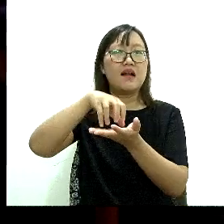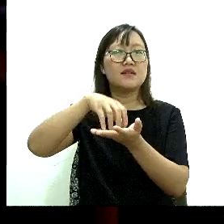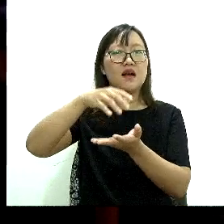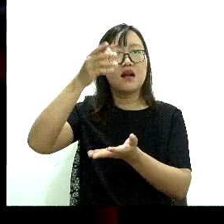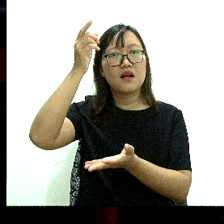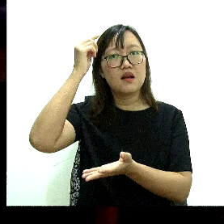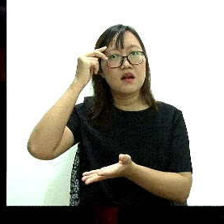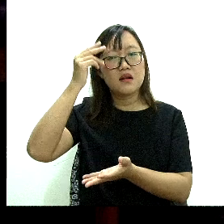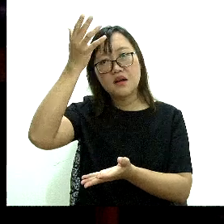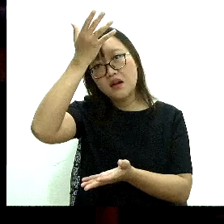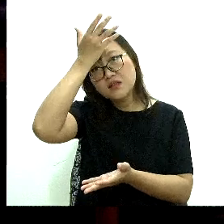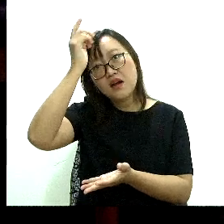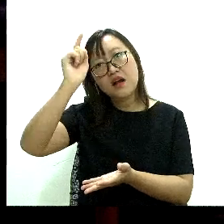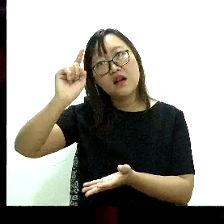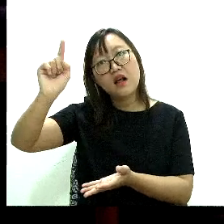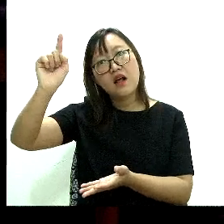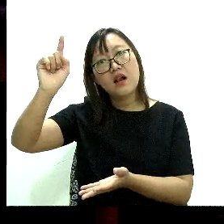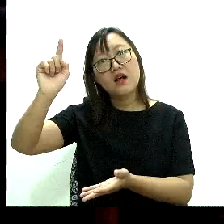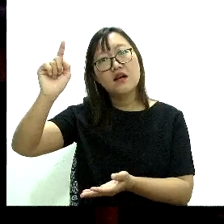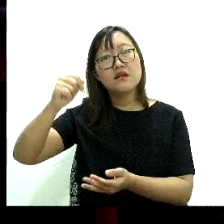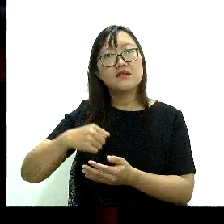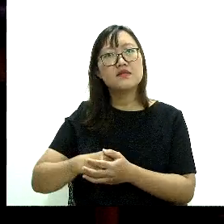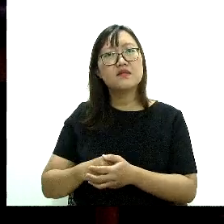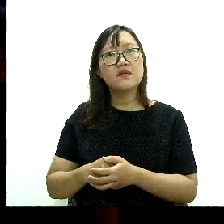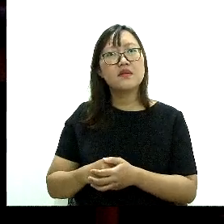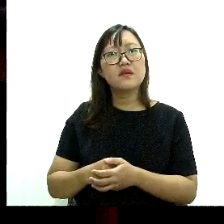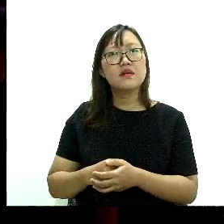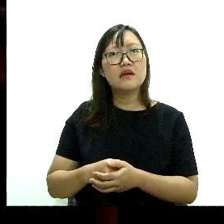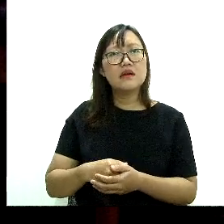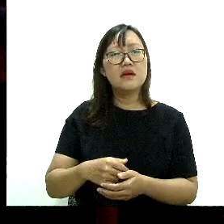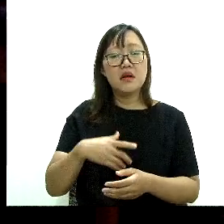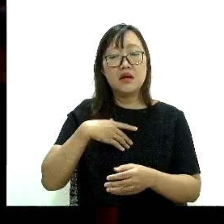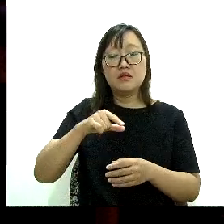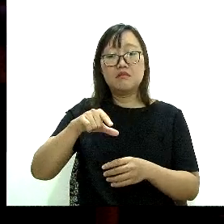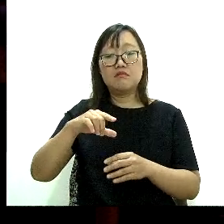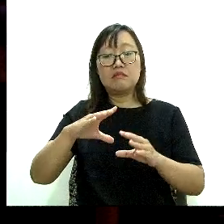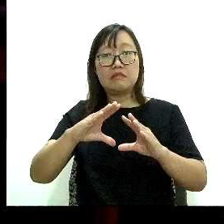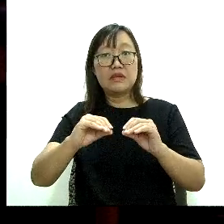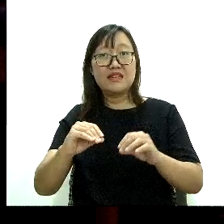mereka, karena Allah itu murah hati.